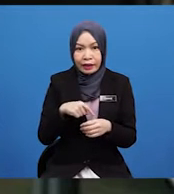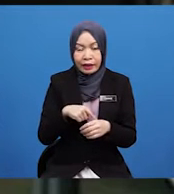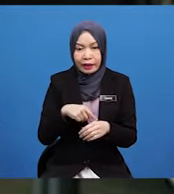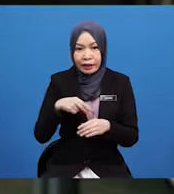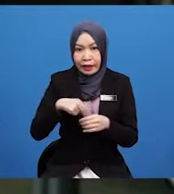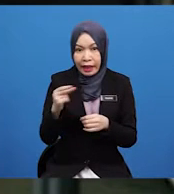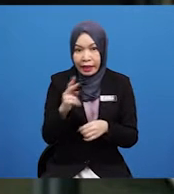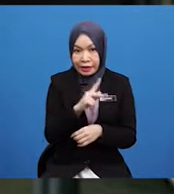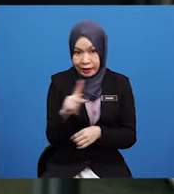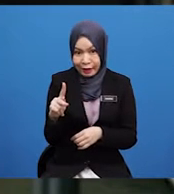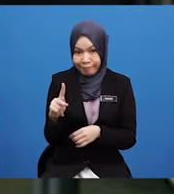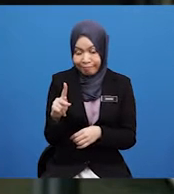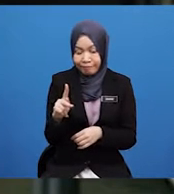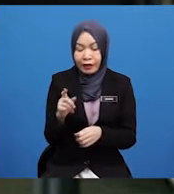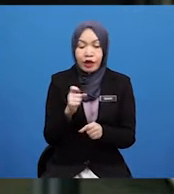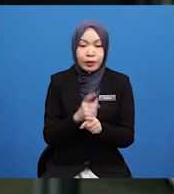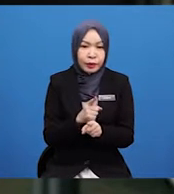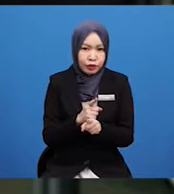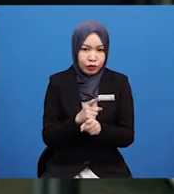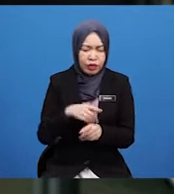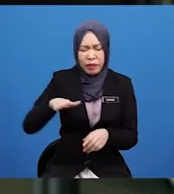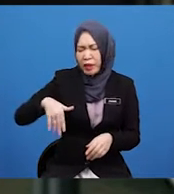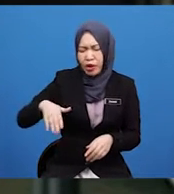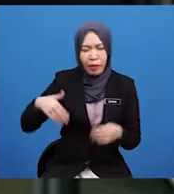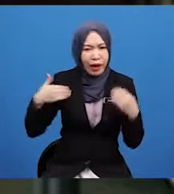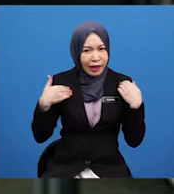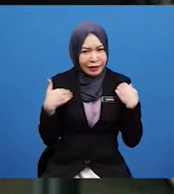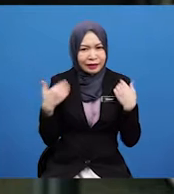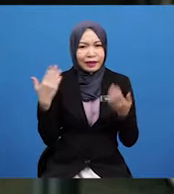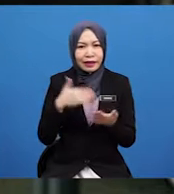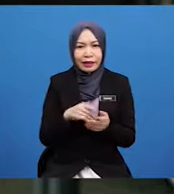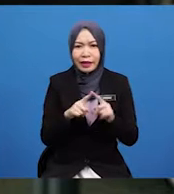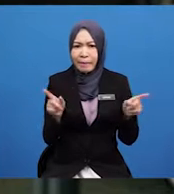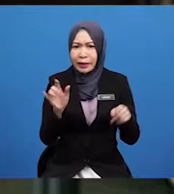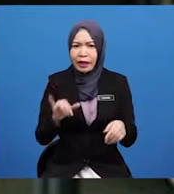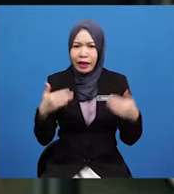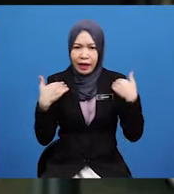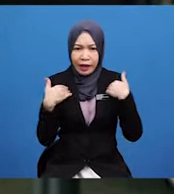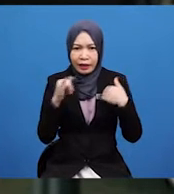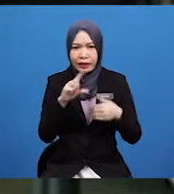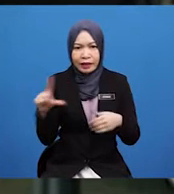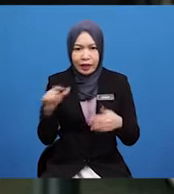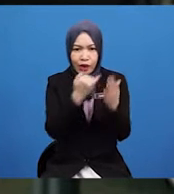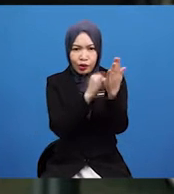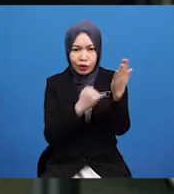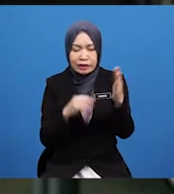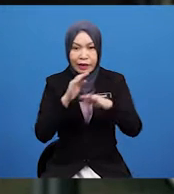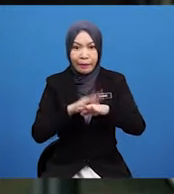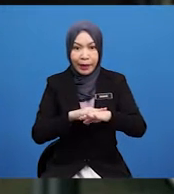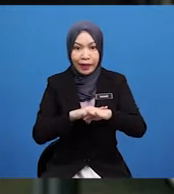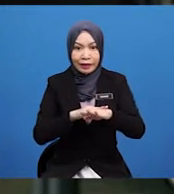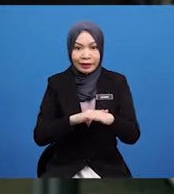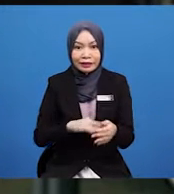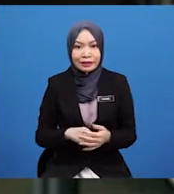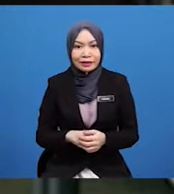tulisan masih belum hasilkan dan masih belum Cui yang wujud ialah lukisan-lukisan pada